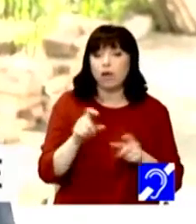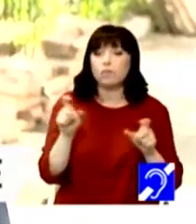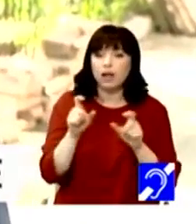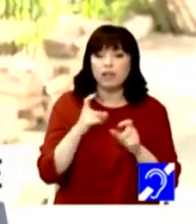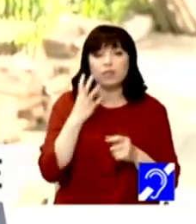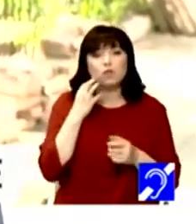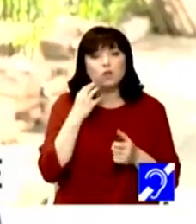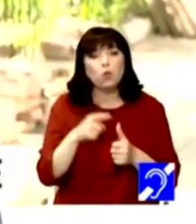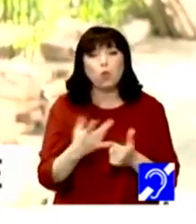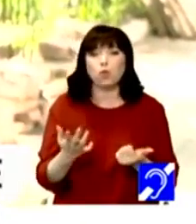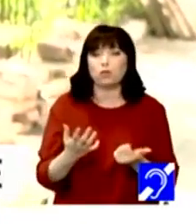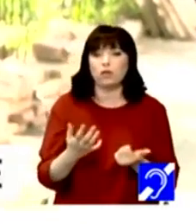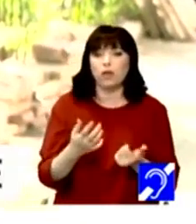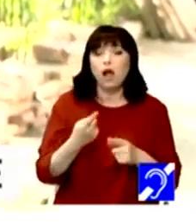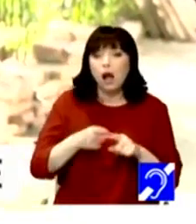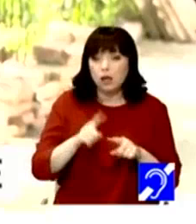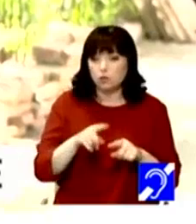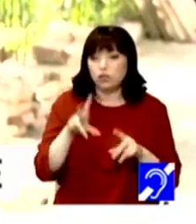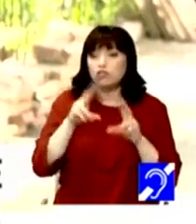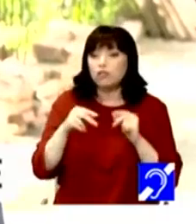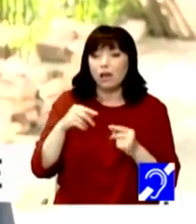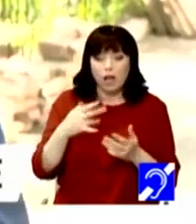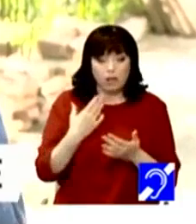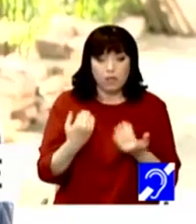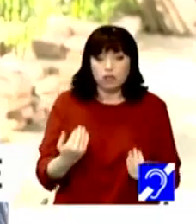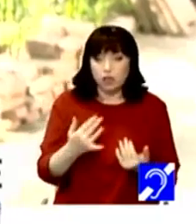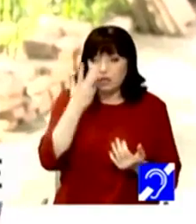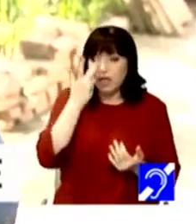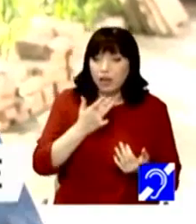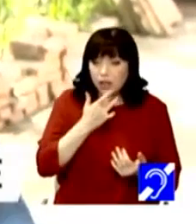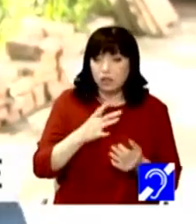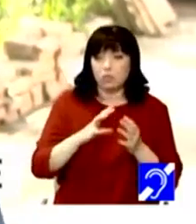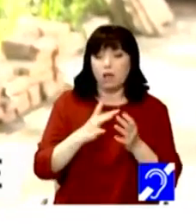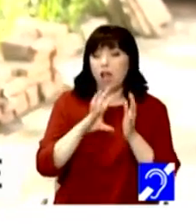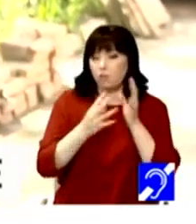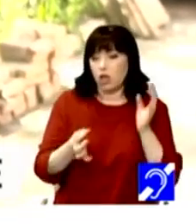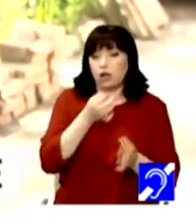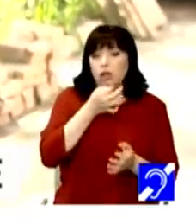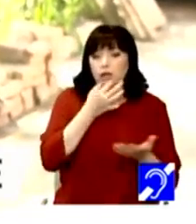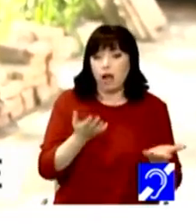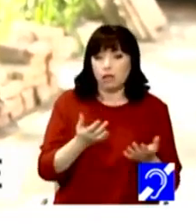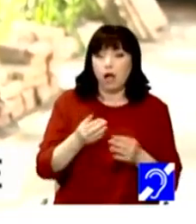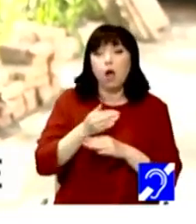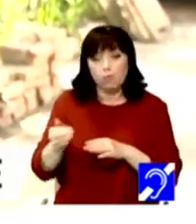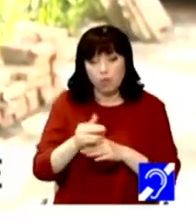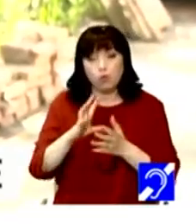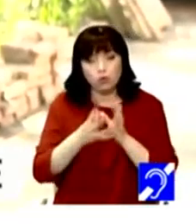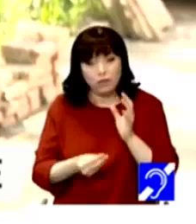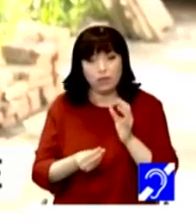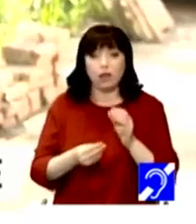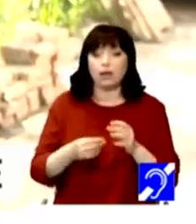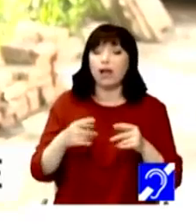fructele care nu sunt de sezon, în special. Dar chiar dacă și le